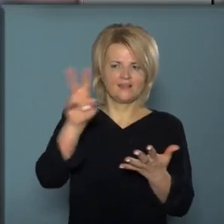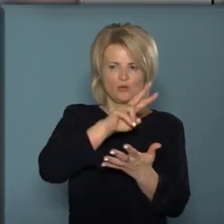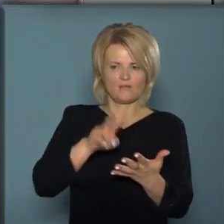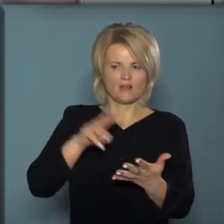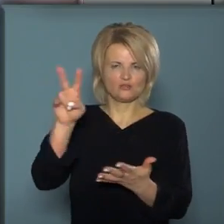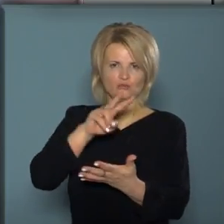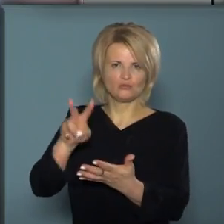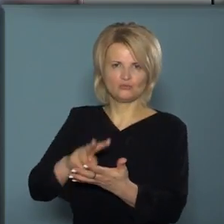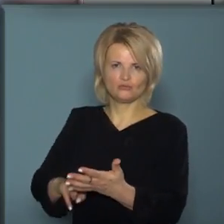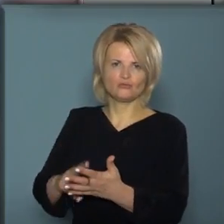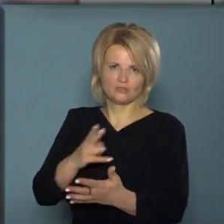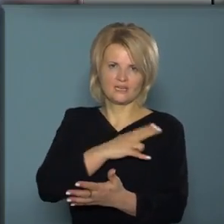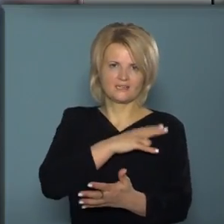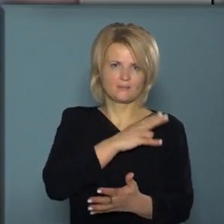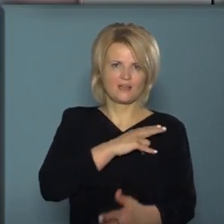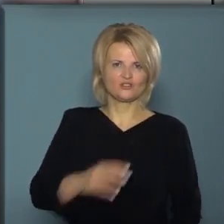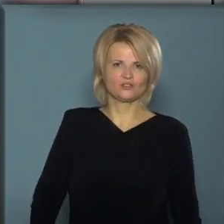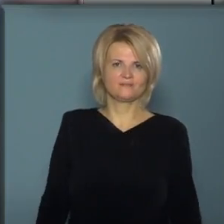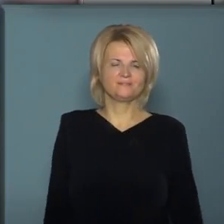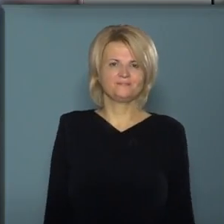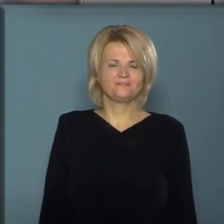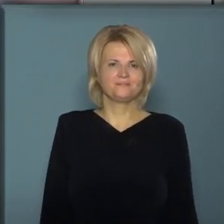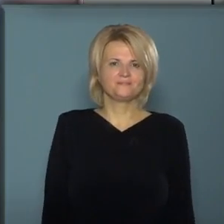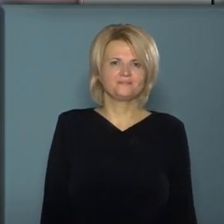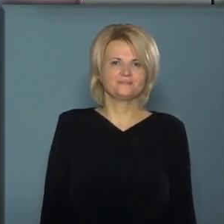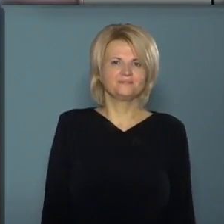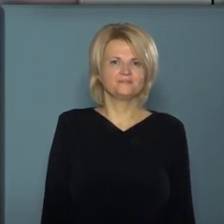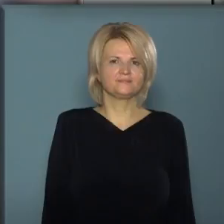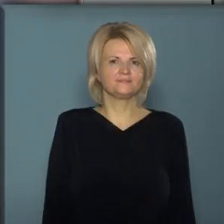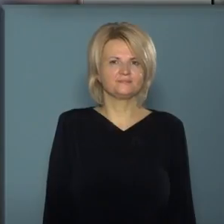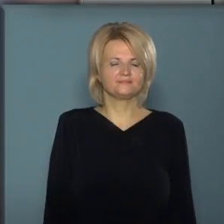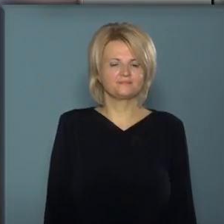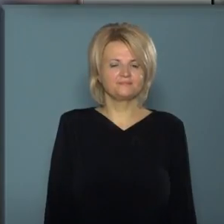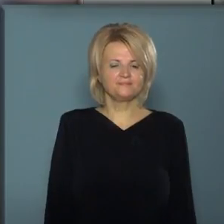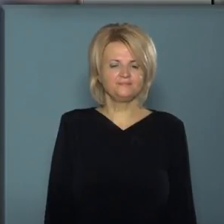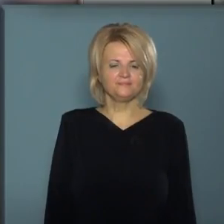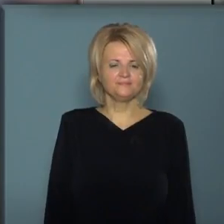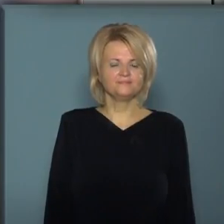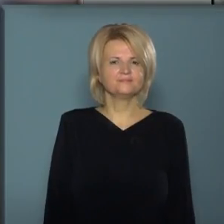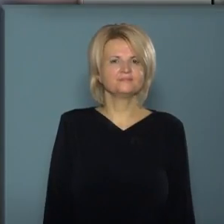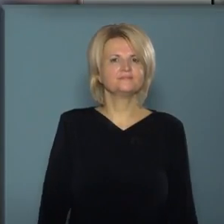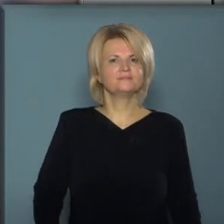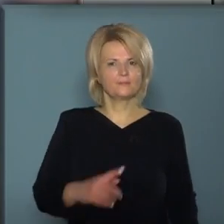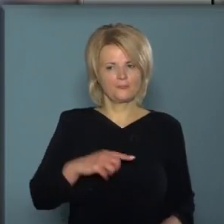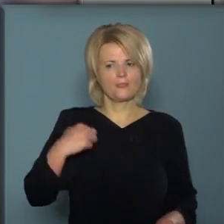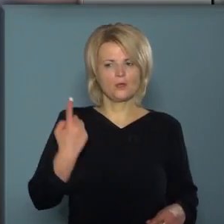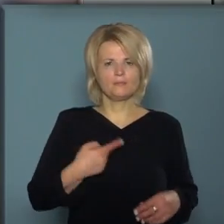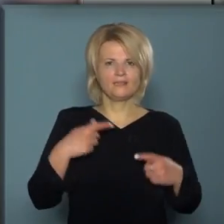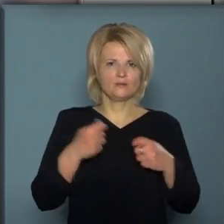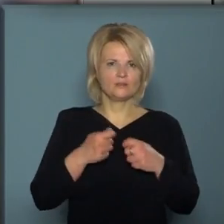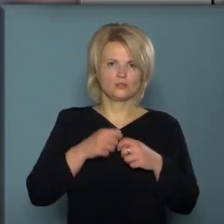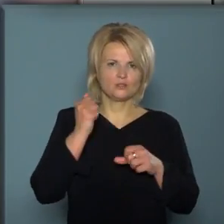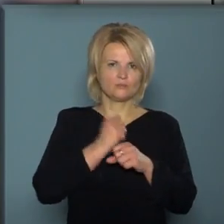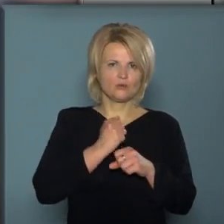elolvasni. Ezzel együtt úgy ítélem meg, hogy a mi közös munkánk